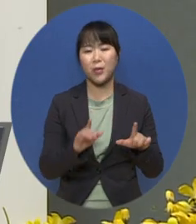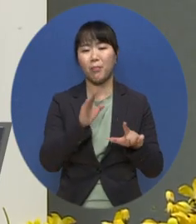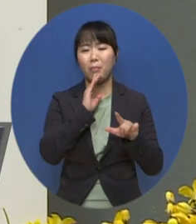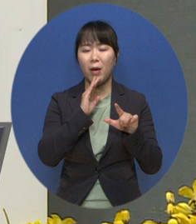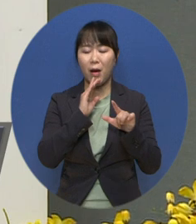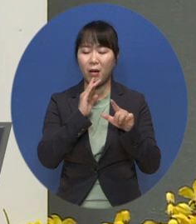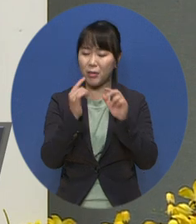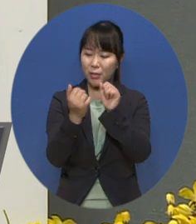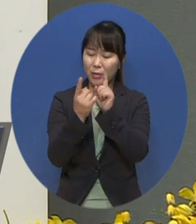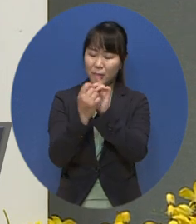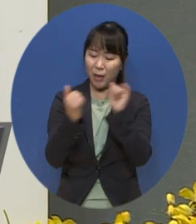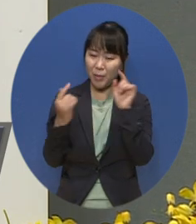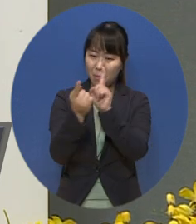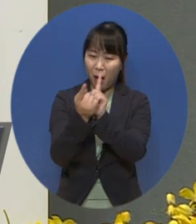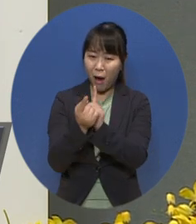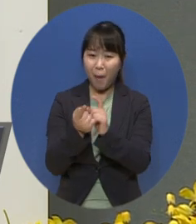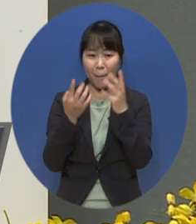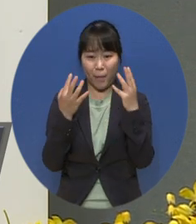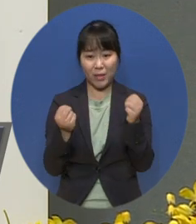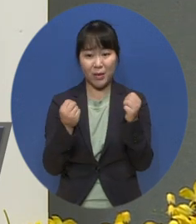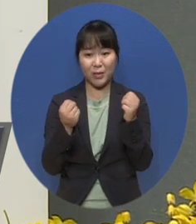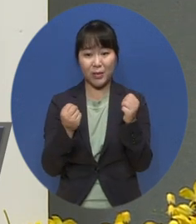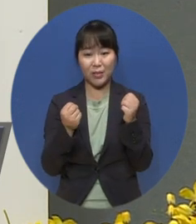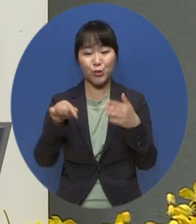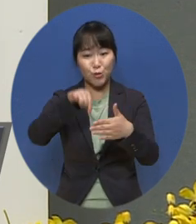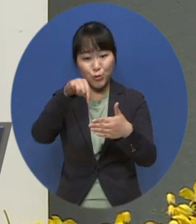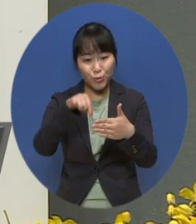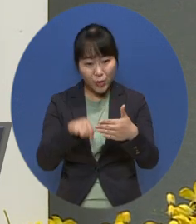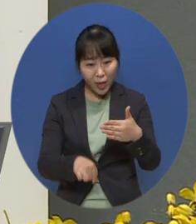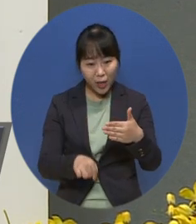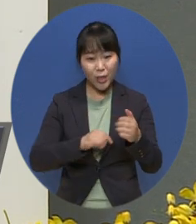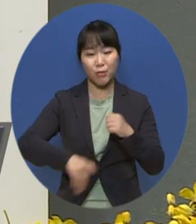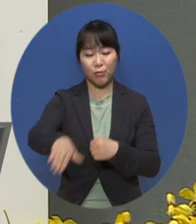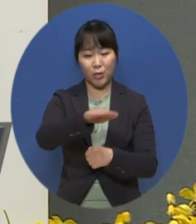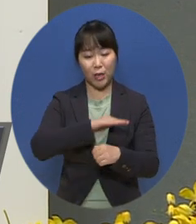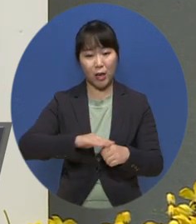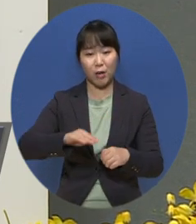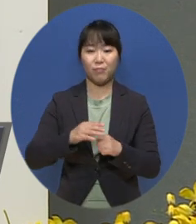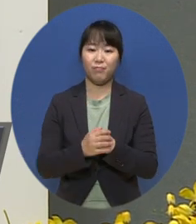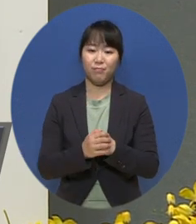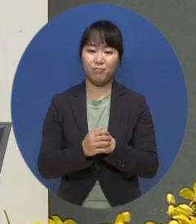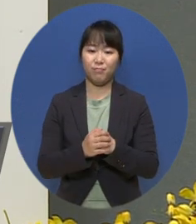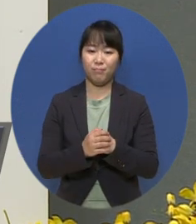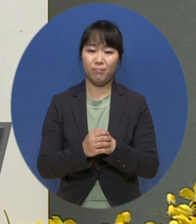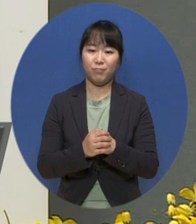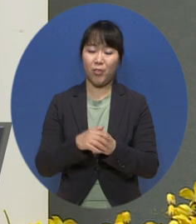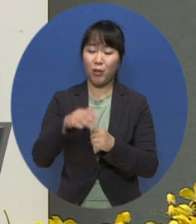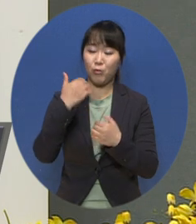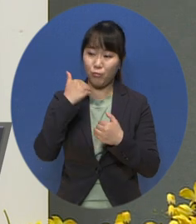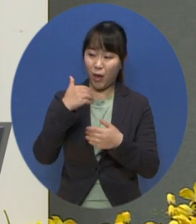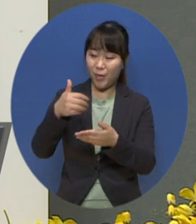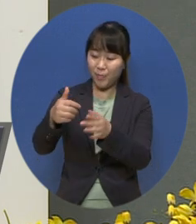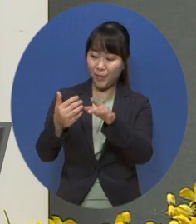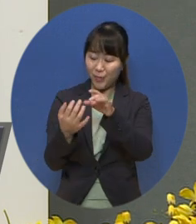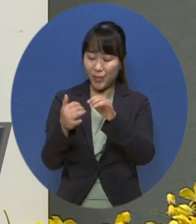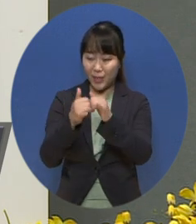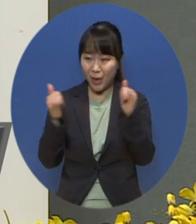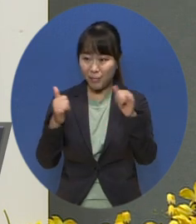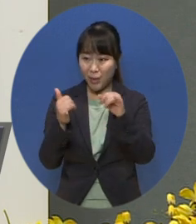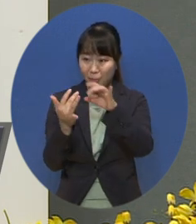만나고 있죠 수많은 사람들 가운데에 우리가 에 그 주인공들을 골라서